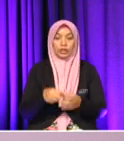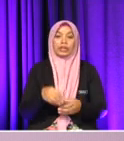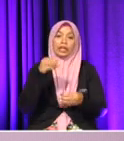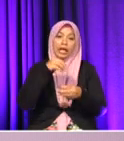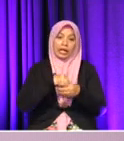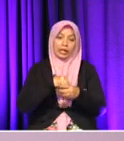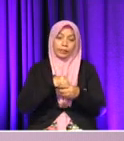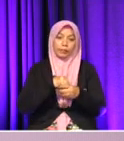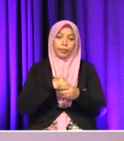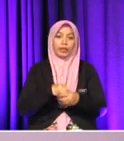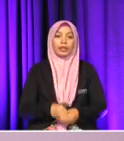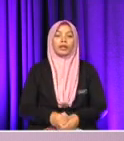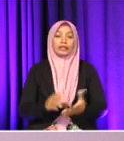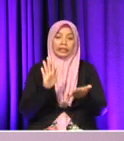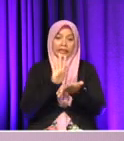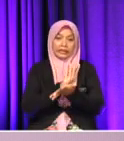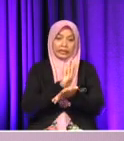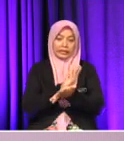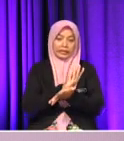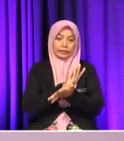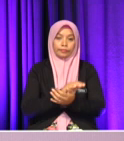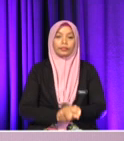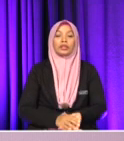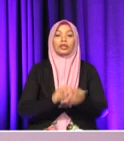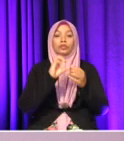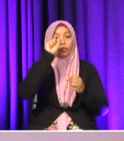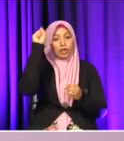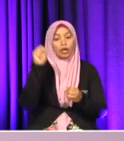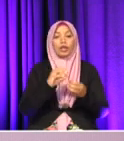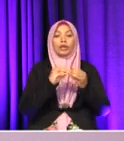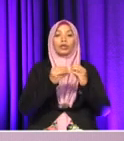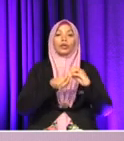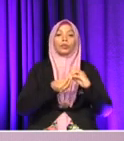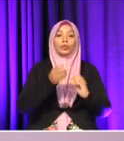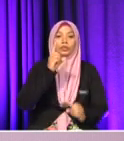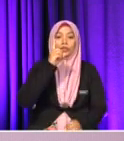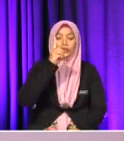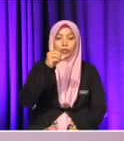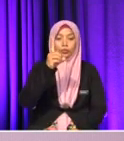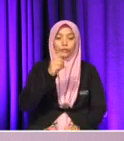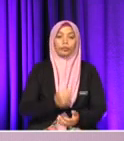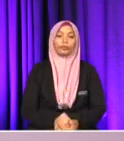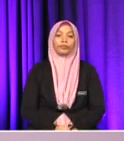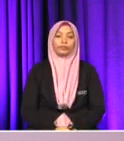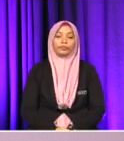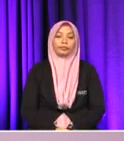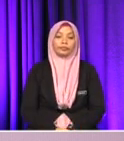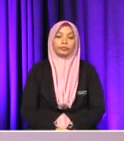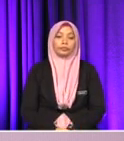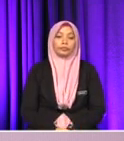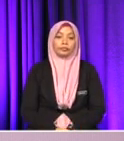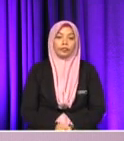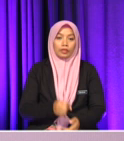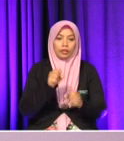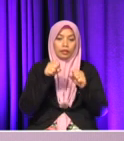tanggapan awal simbol kemegahan mudah diingati menjamin kesetiaan pengguna soal